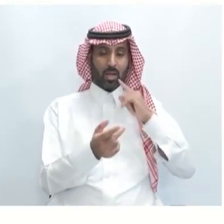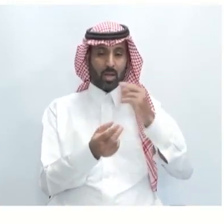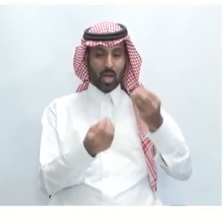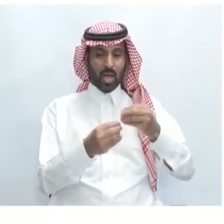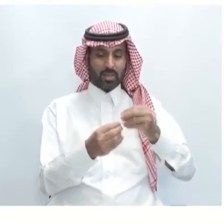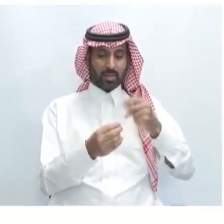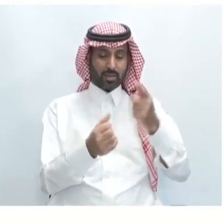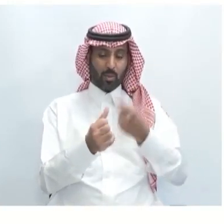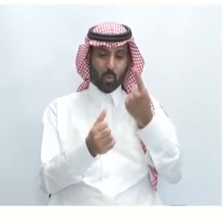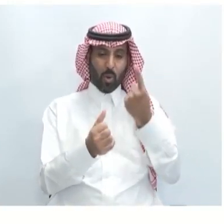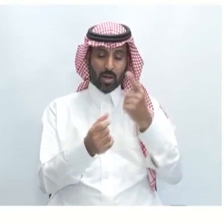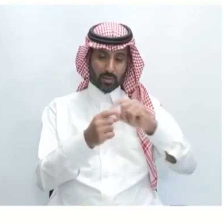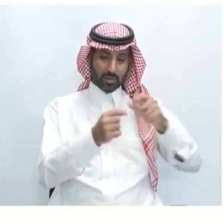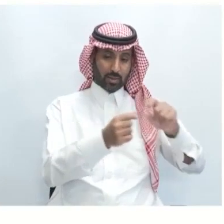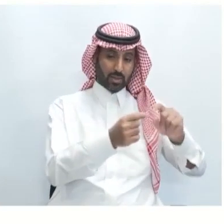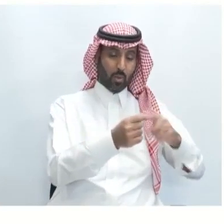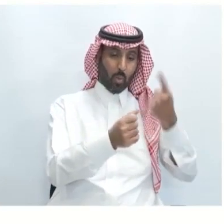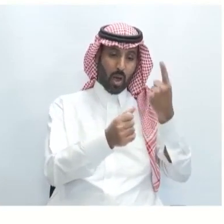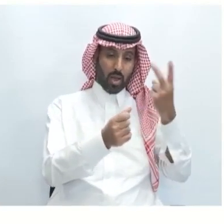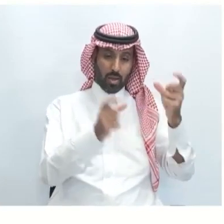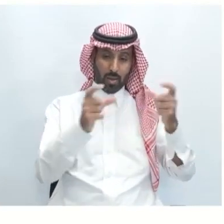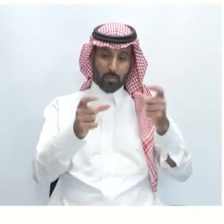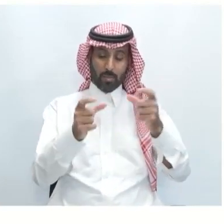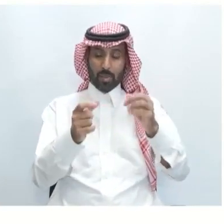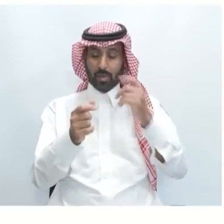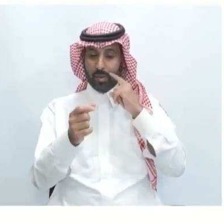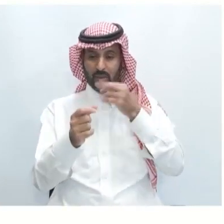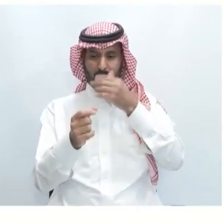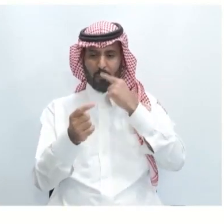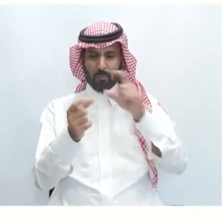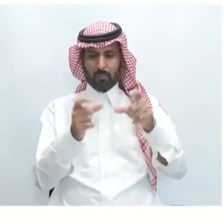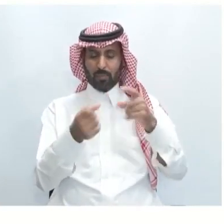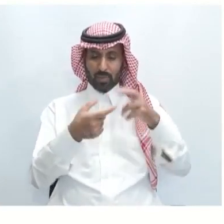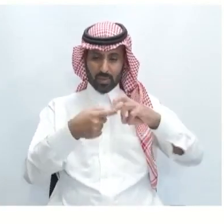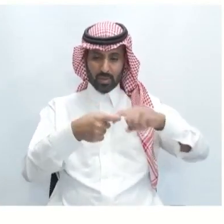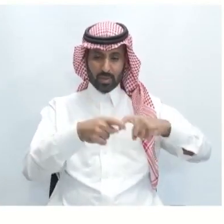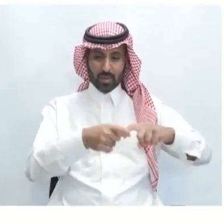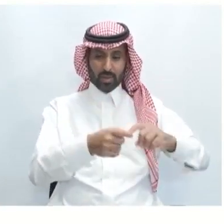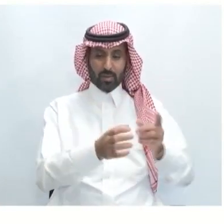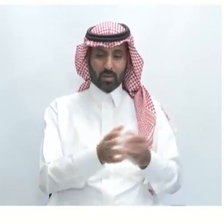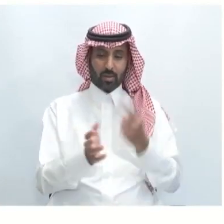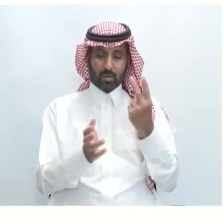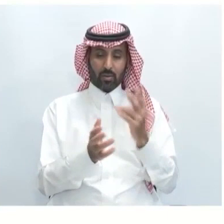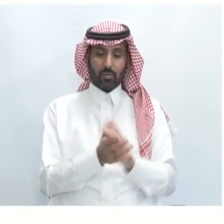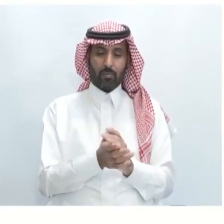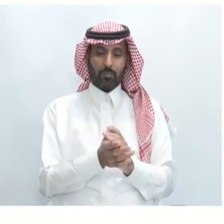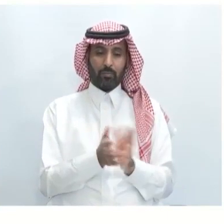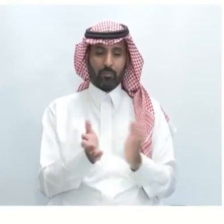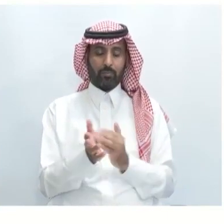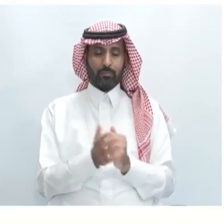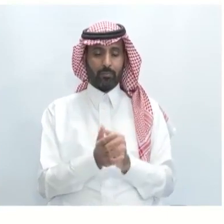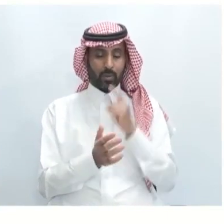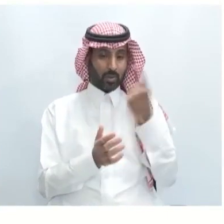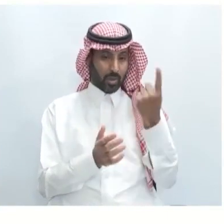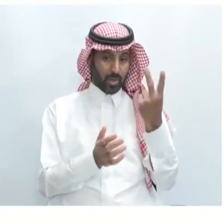الببتيد هو عباره السلسله المكونه من حمضين امينين او اكثر مرتبطه بروابط ببتيديه